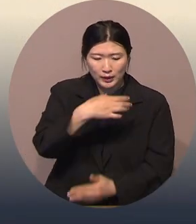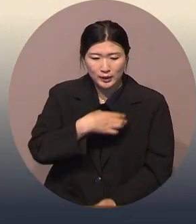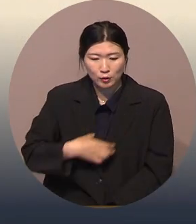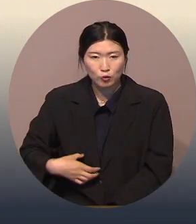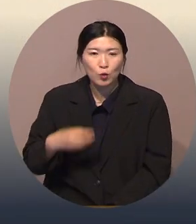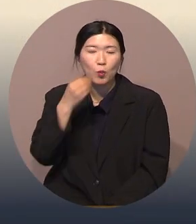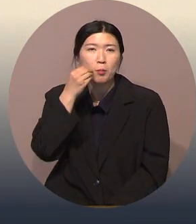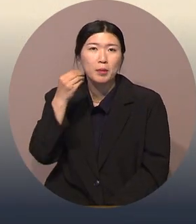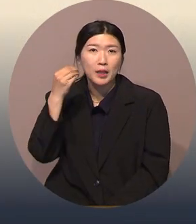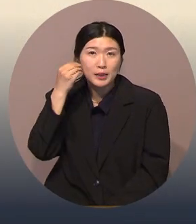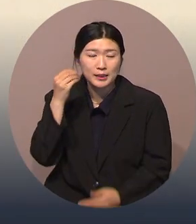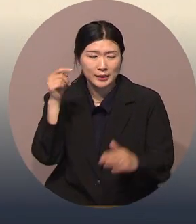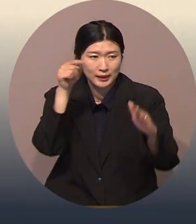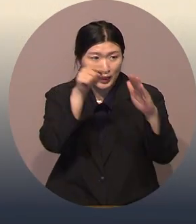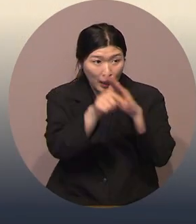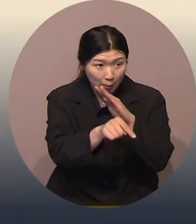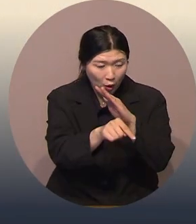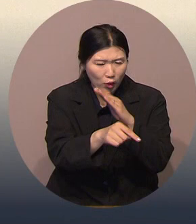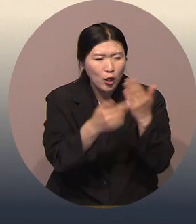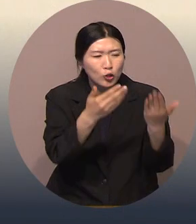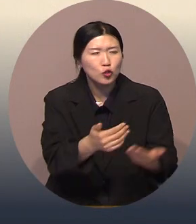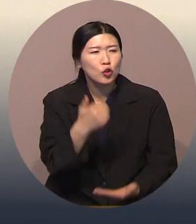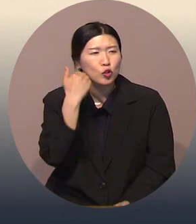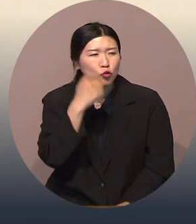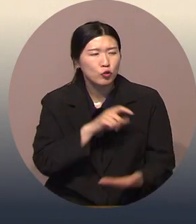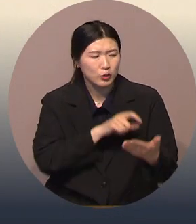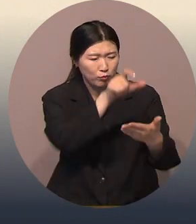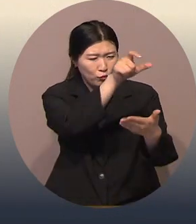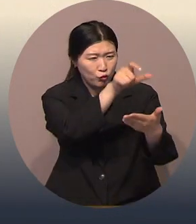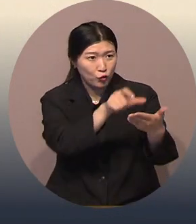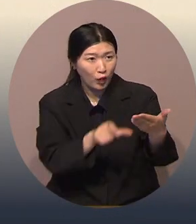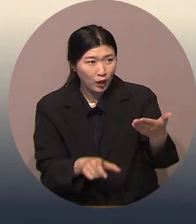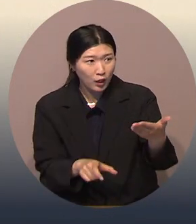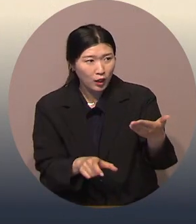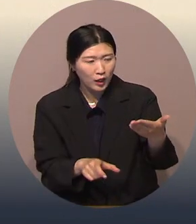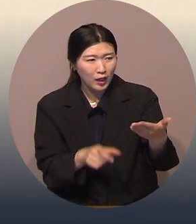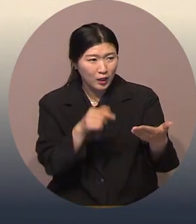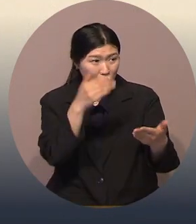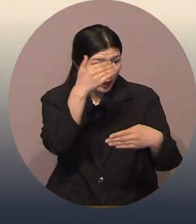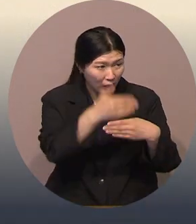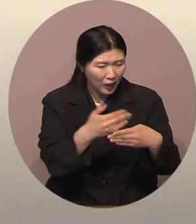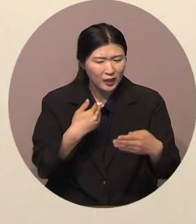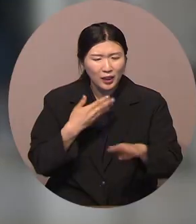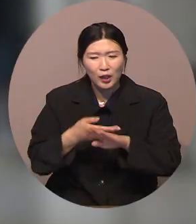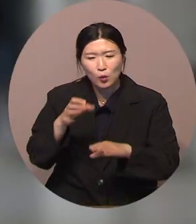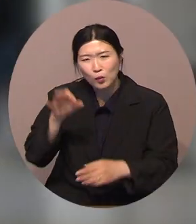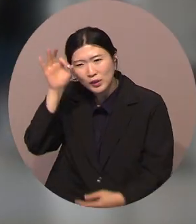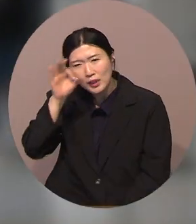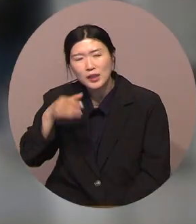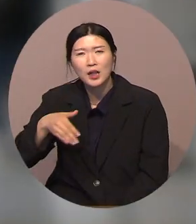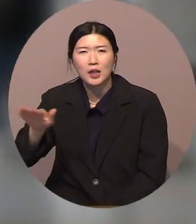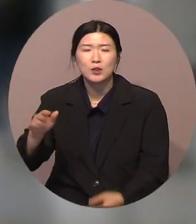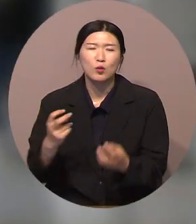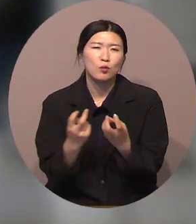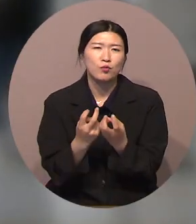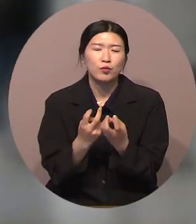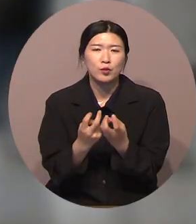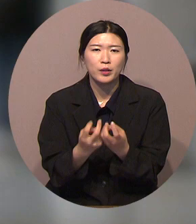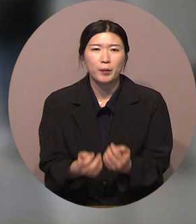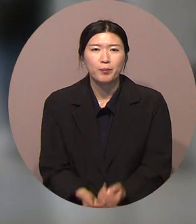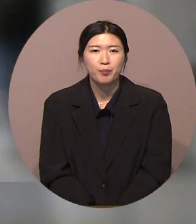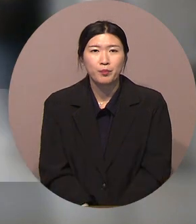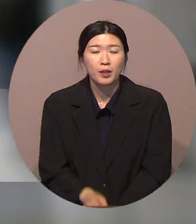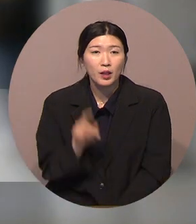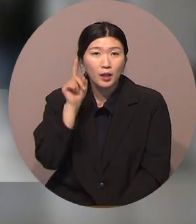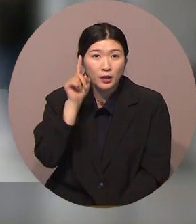포털에 이제 개시를 해가지고 두민 이용 최소화를 의하여 노력하고 있습니다 각 지자체는 내일